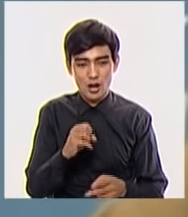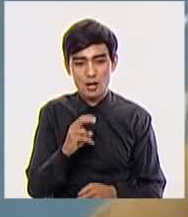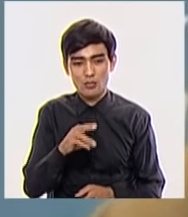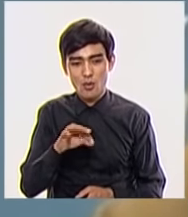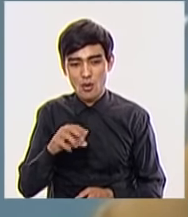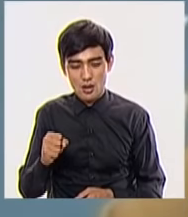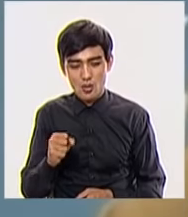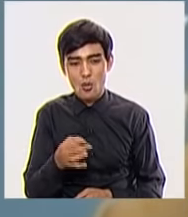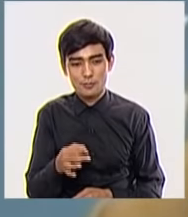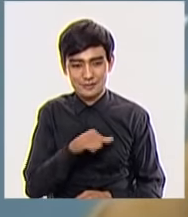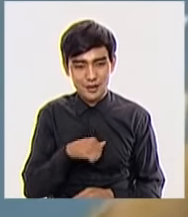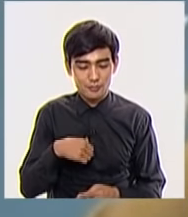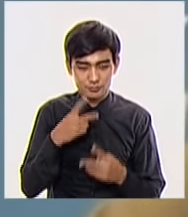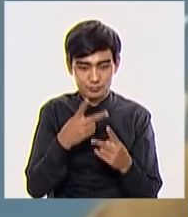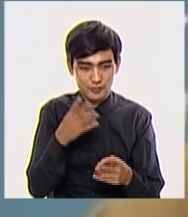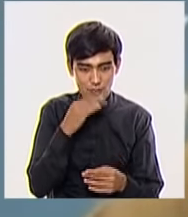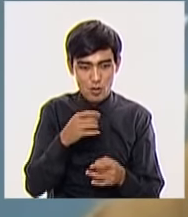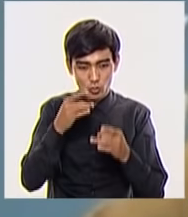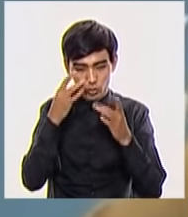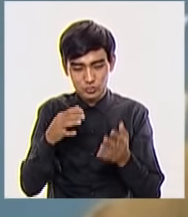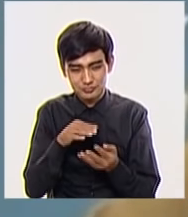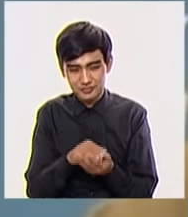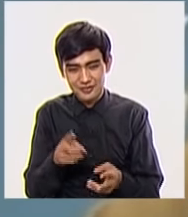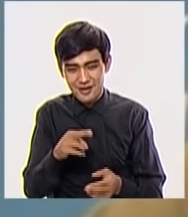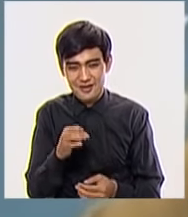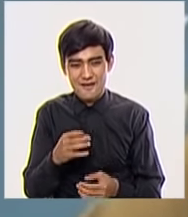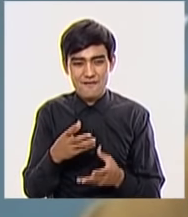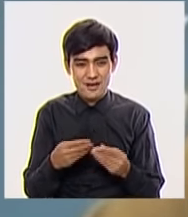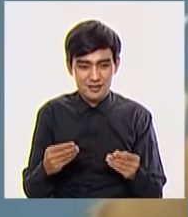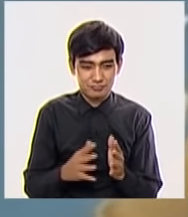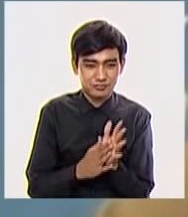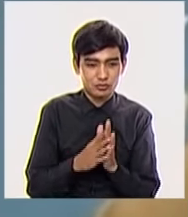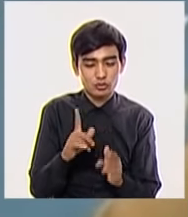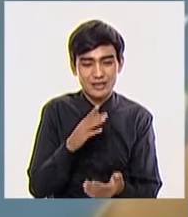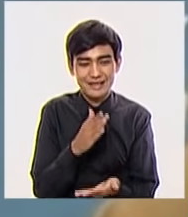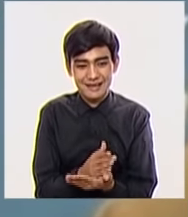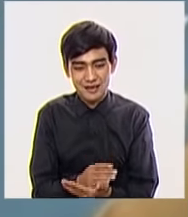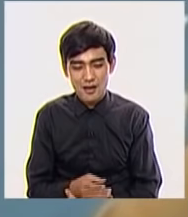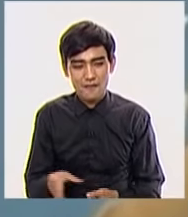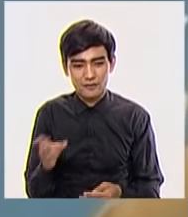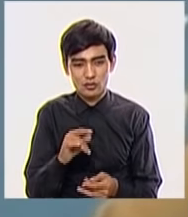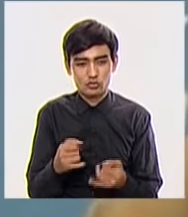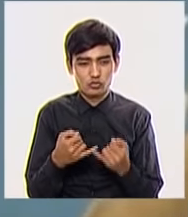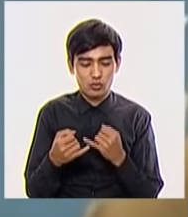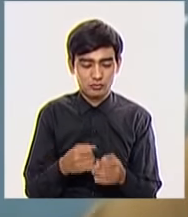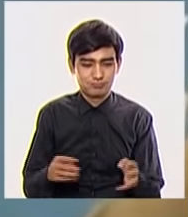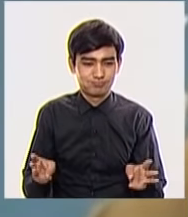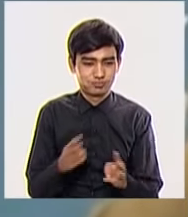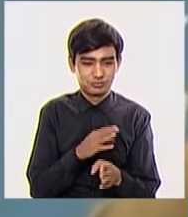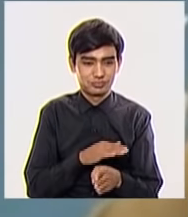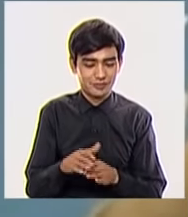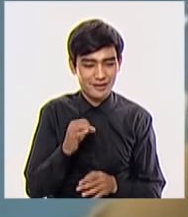область, убедитесь сами. Культурные пастбища, весенний посев что-то есть, а остальное все желтое сгорело. И